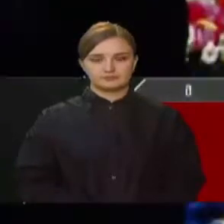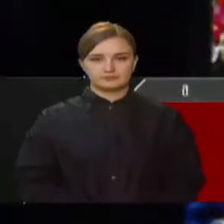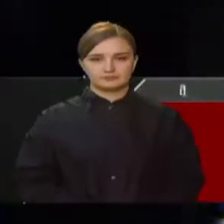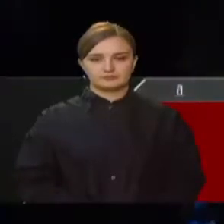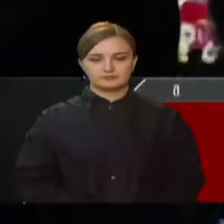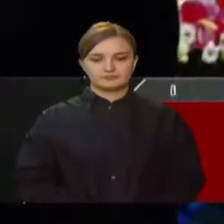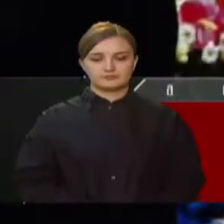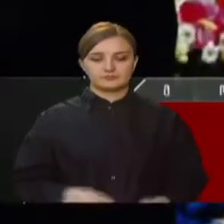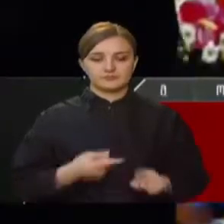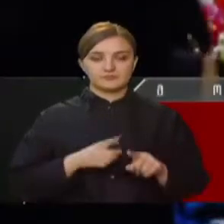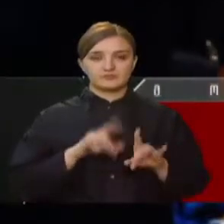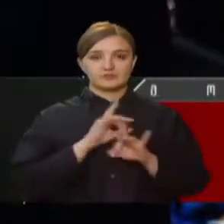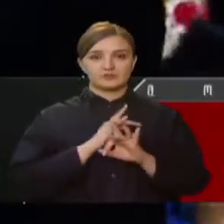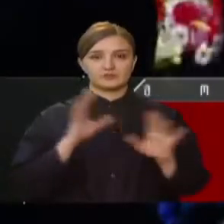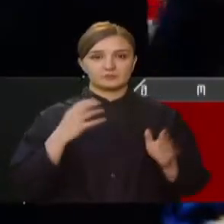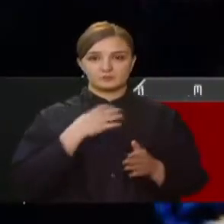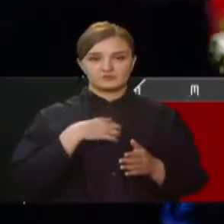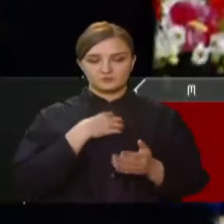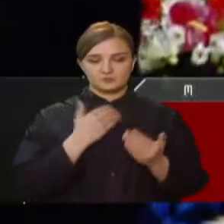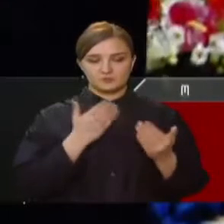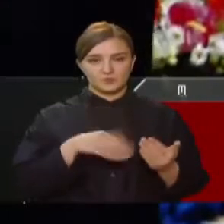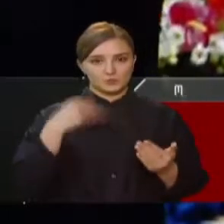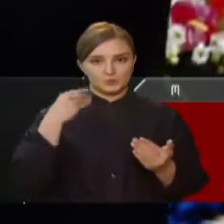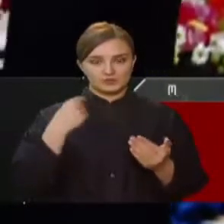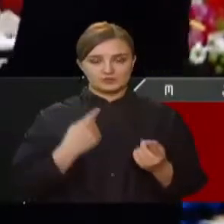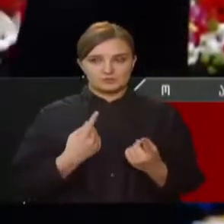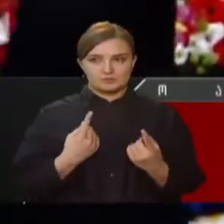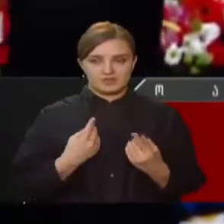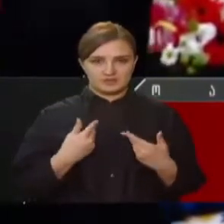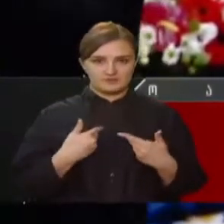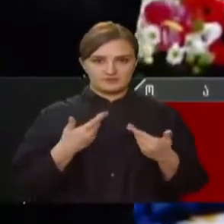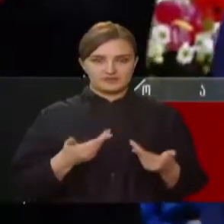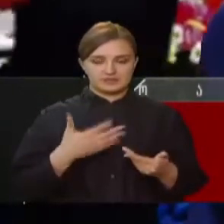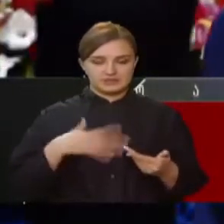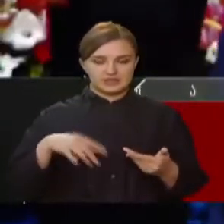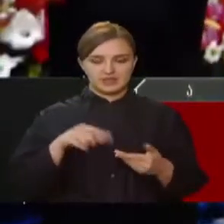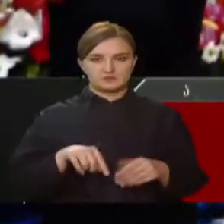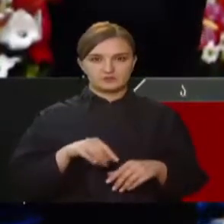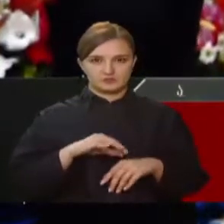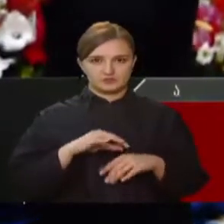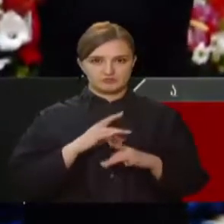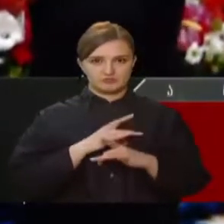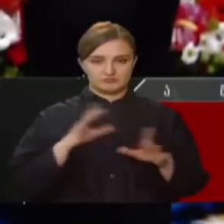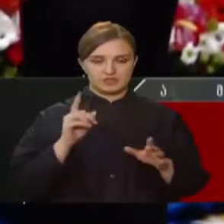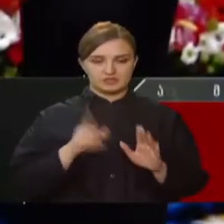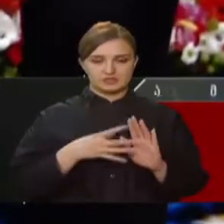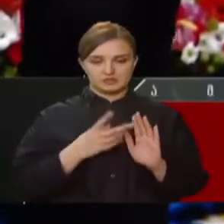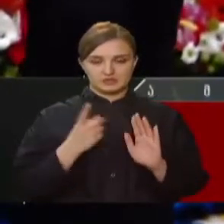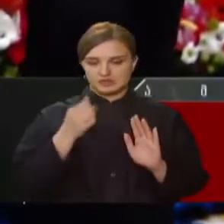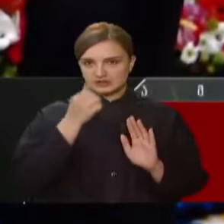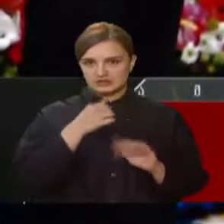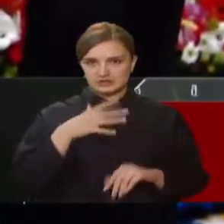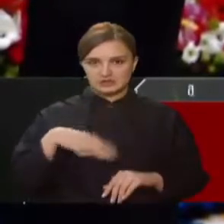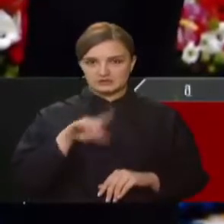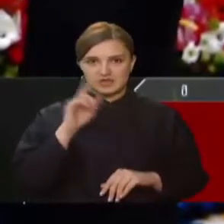Ეს დღესასწაული ძალიან მნიშვნელოვანია თურქეთისთვის და დიდი პატივია ამ დღის მოძმე საქართველოში აღნიშნა. 1921 წელს საქართველოს